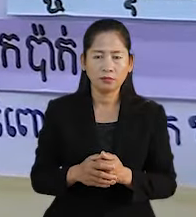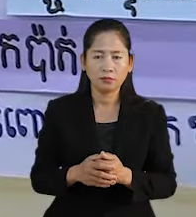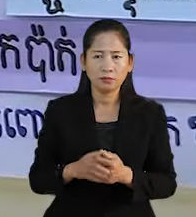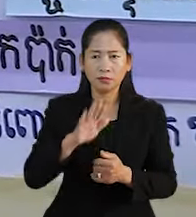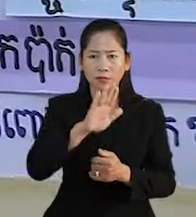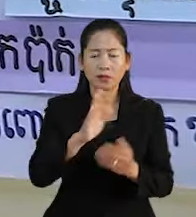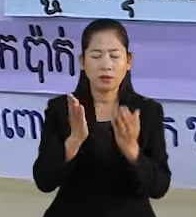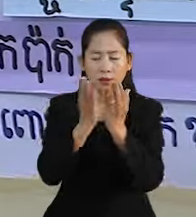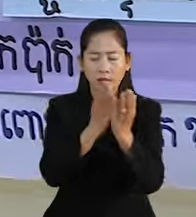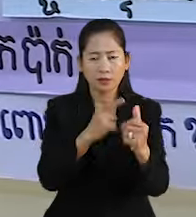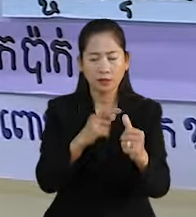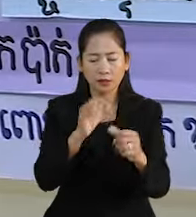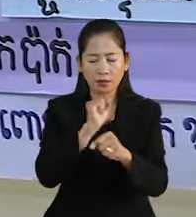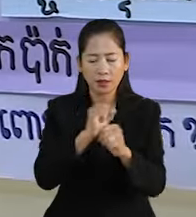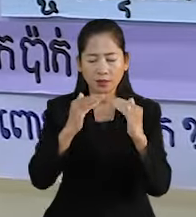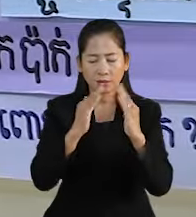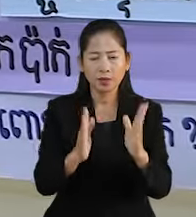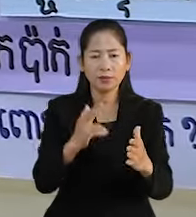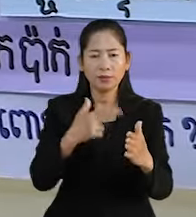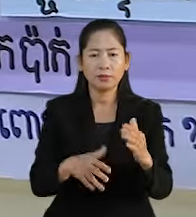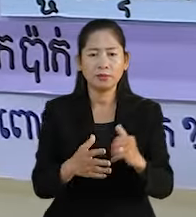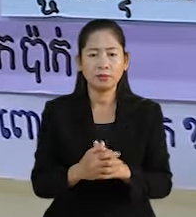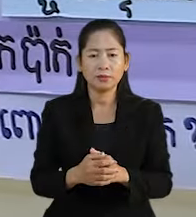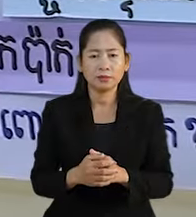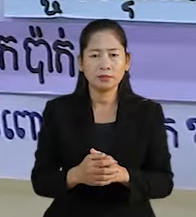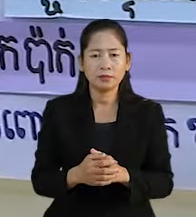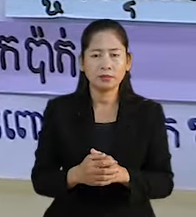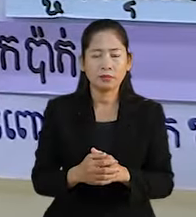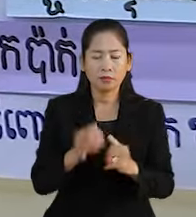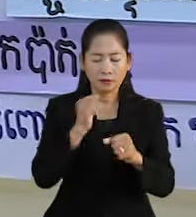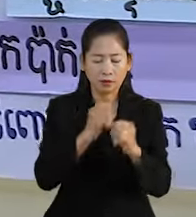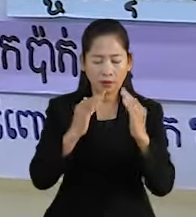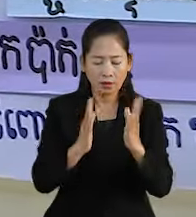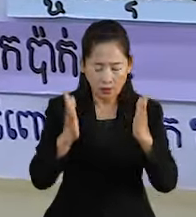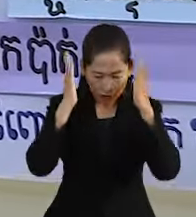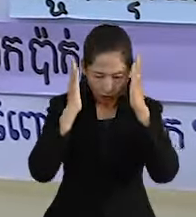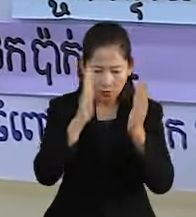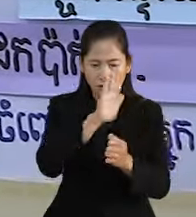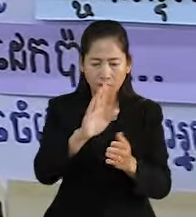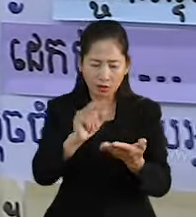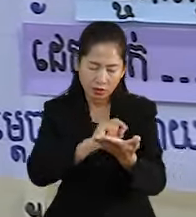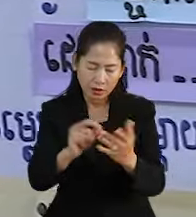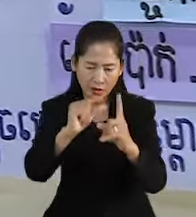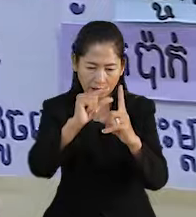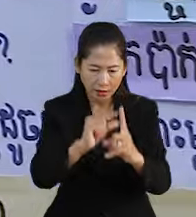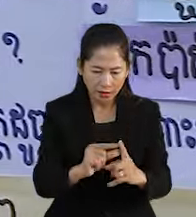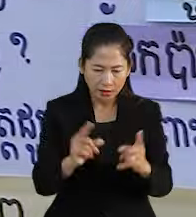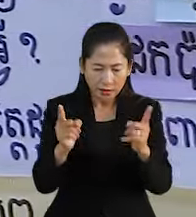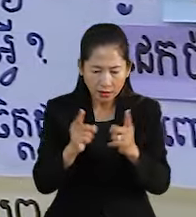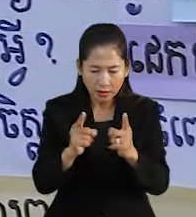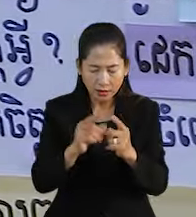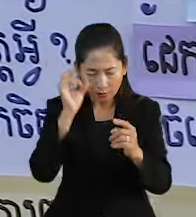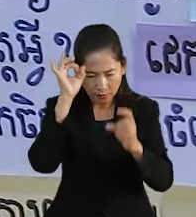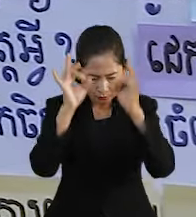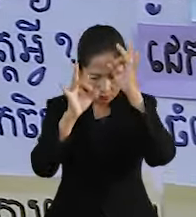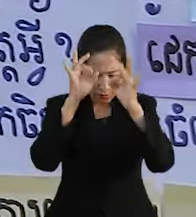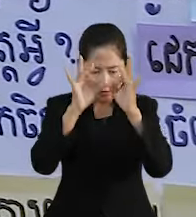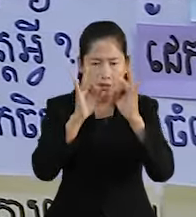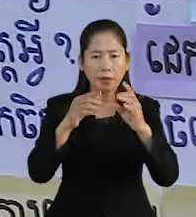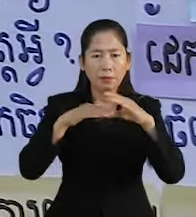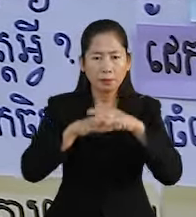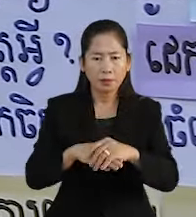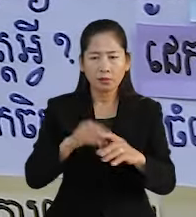កូនអានមកអ្នកគ្រូបានណាកូនណាកិច្ចការផ្ទះអំពីអីបើកិច្ចការផ្ទះចូលកូនសរសេរកថាខណ្ឌខ្លីខ្លីពណ៌នា